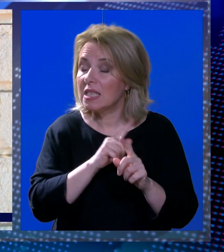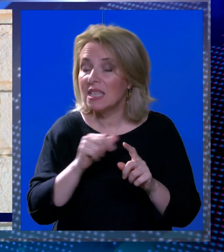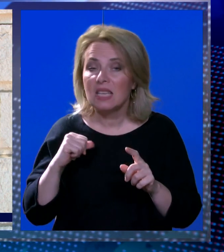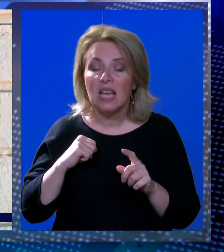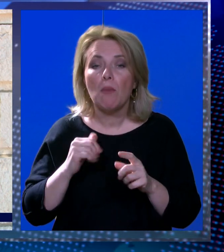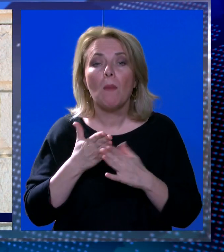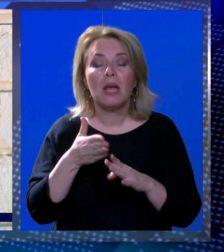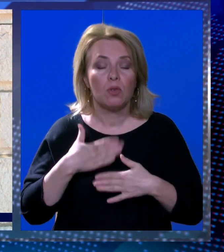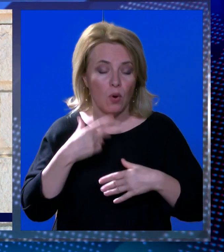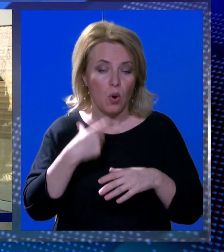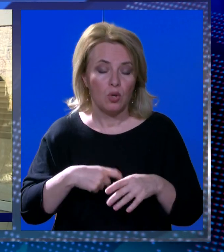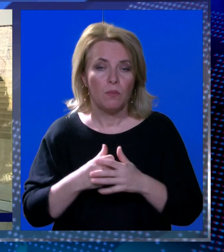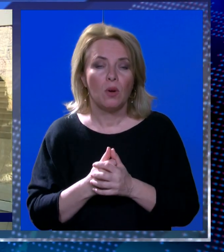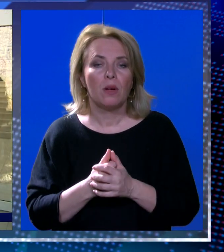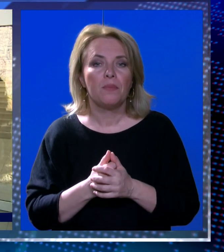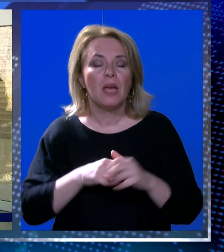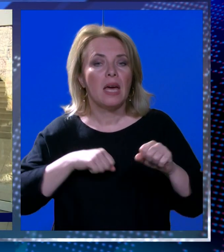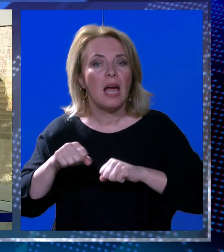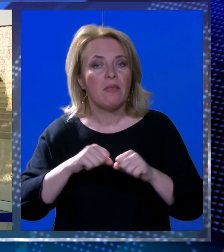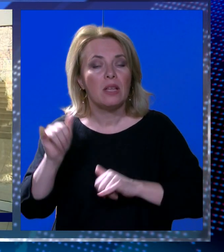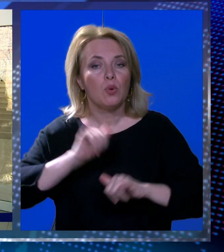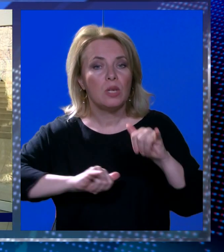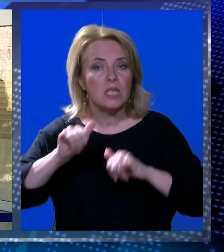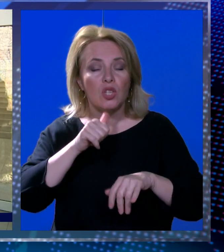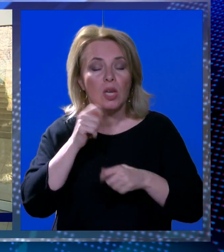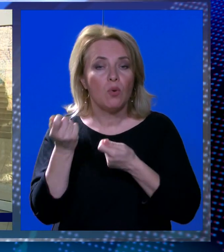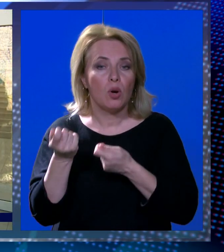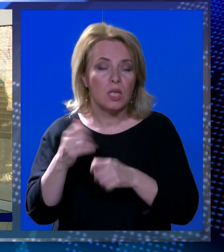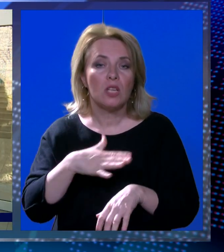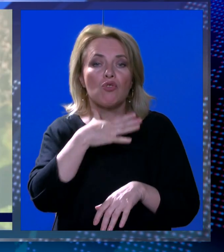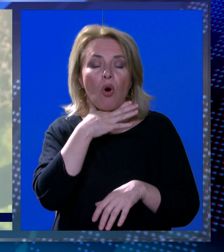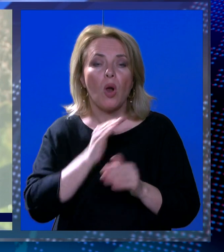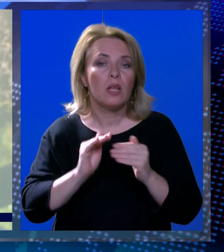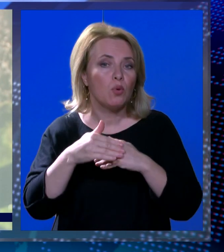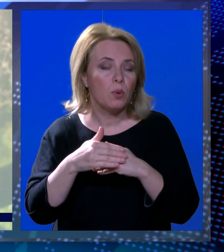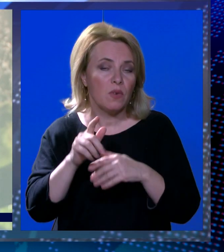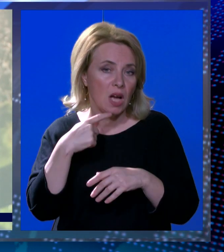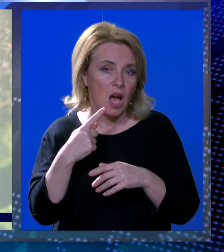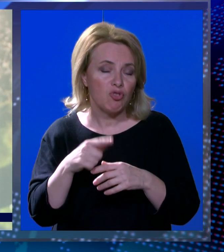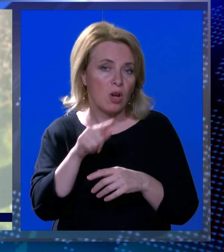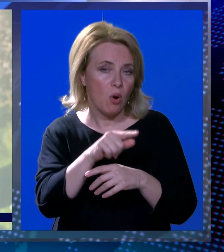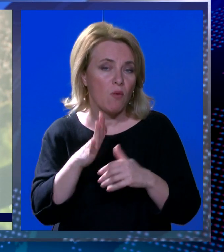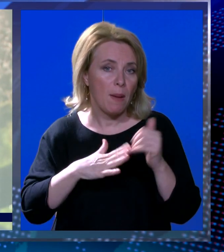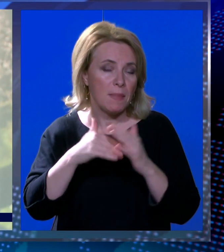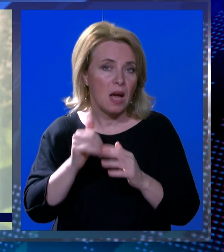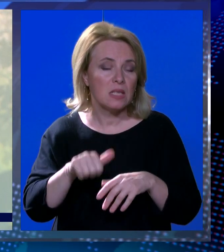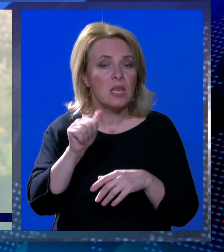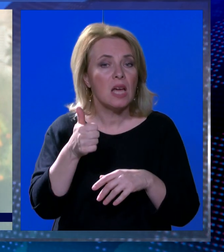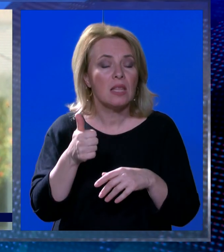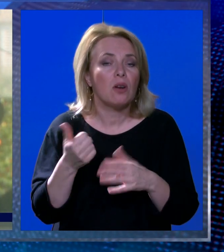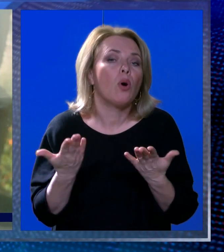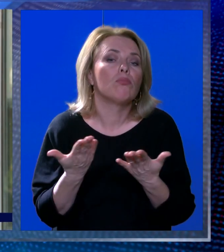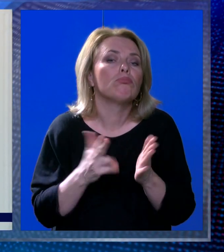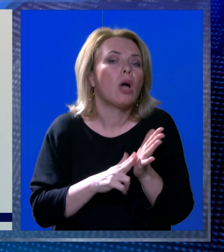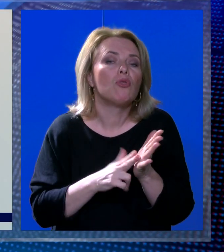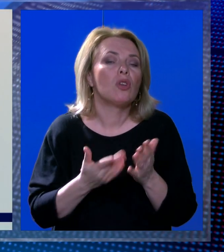svoje aplikacije e-građanin. Ravnatelji turističke i ugostiteljske škole Dubrovnik Antun Perušina ističe kako je ova praksa